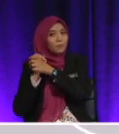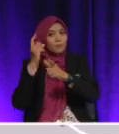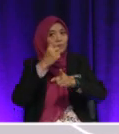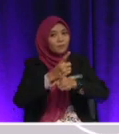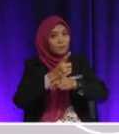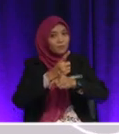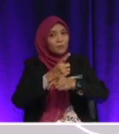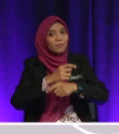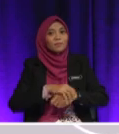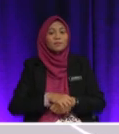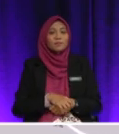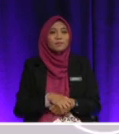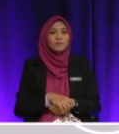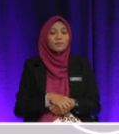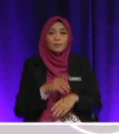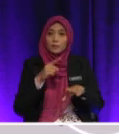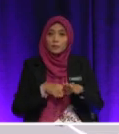Coba ya